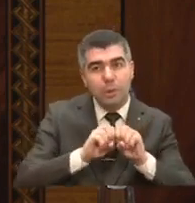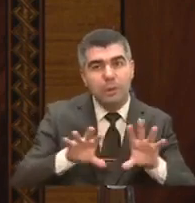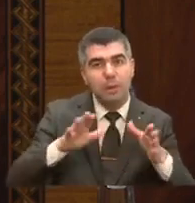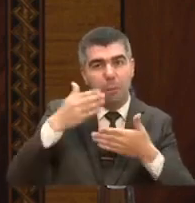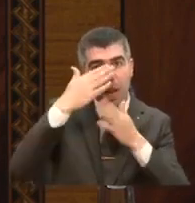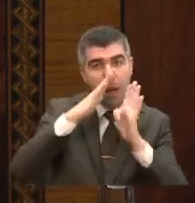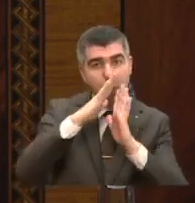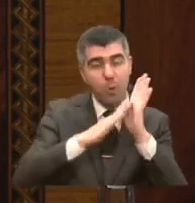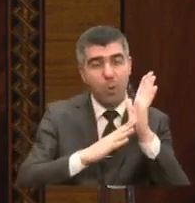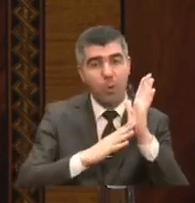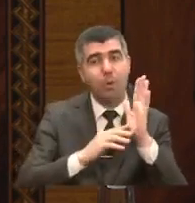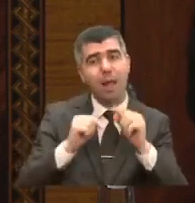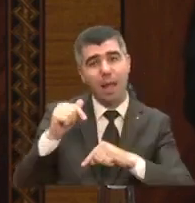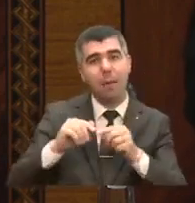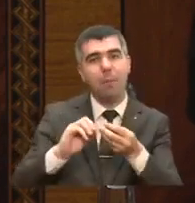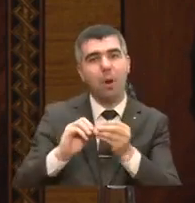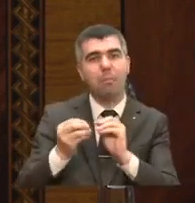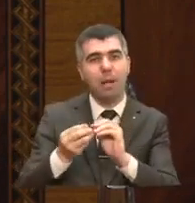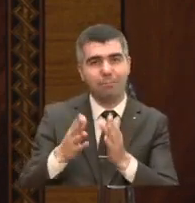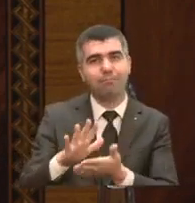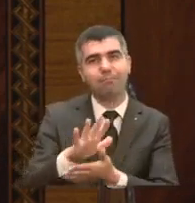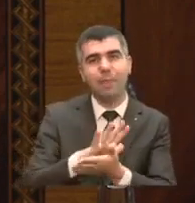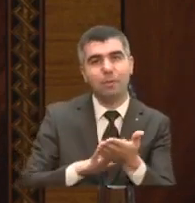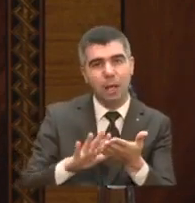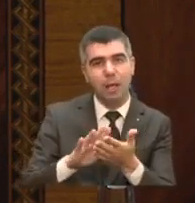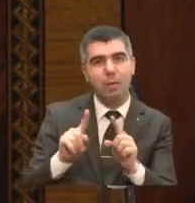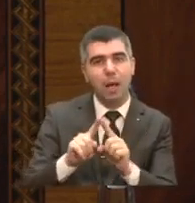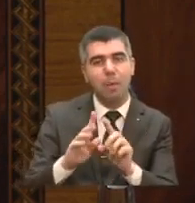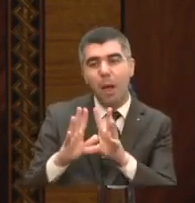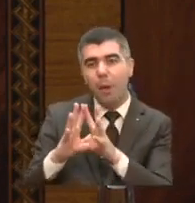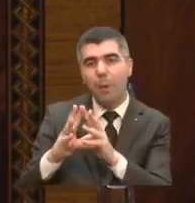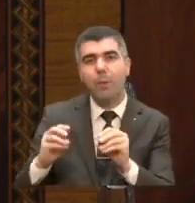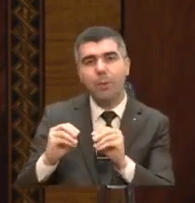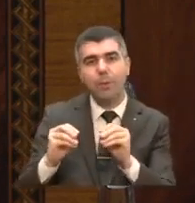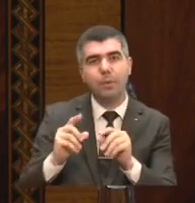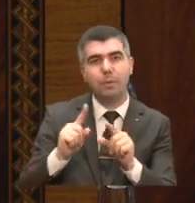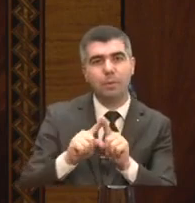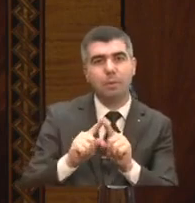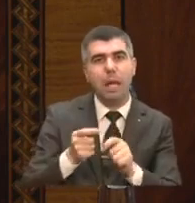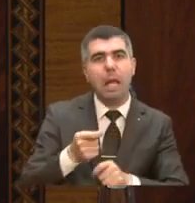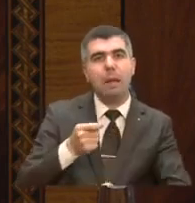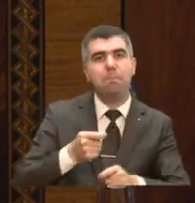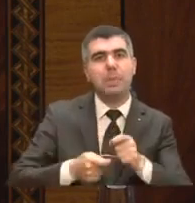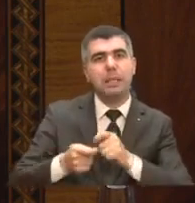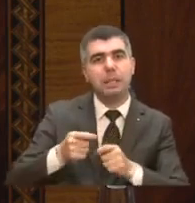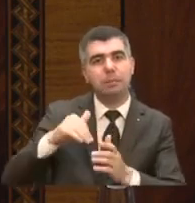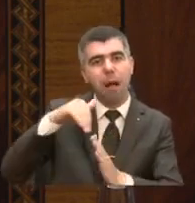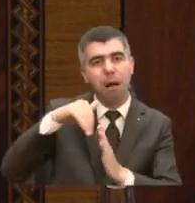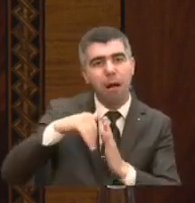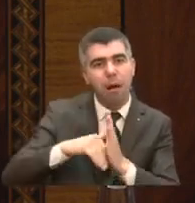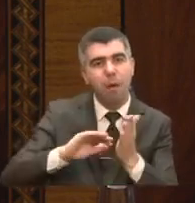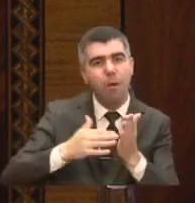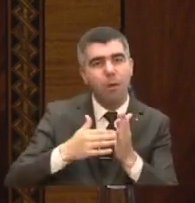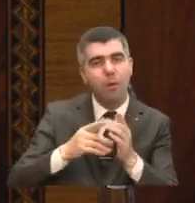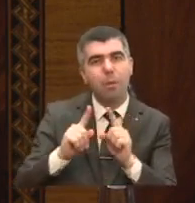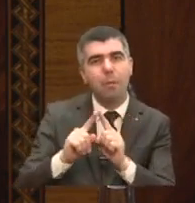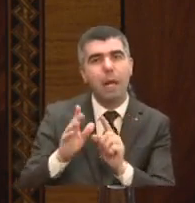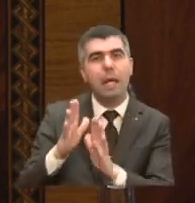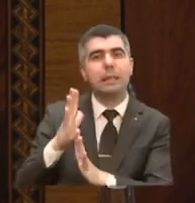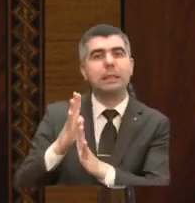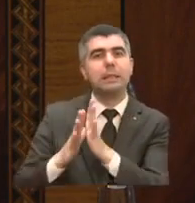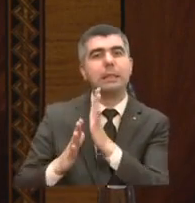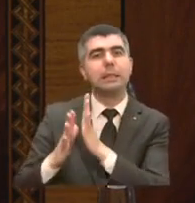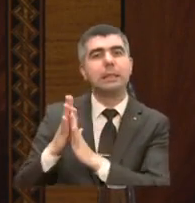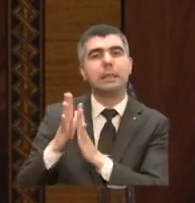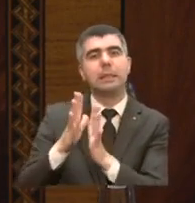هناك كذلك الندرة ديال المياه الجوفية المحلية مع توالي سنوات الجفاف. هذه العوامل كلها أفضت في بعض